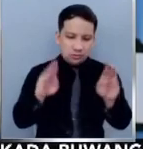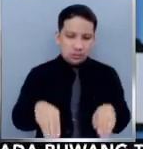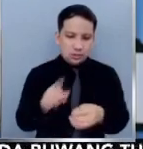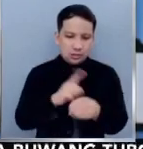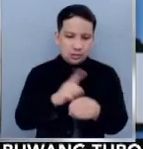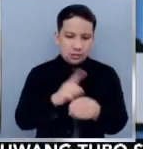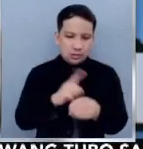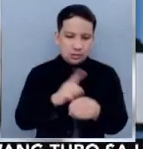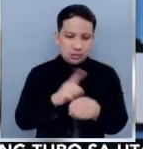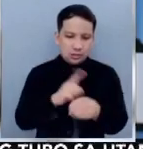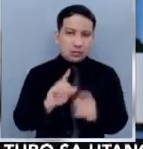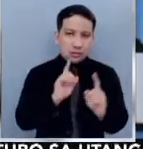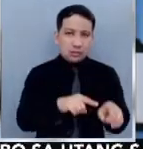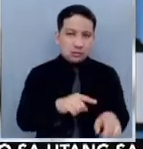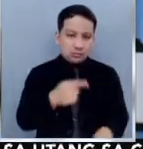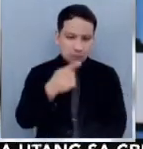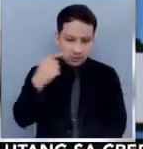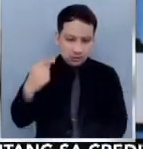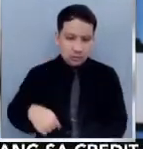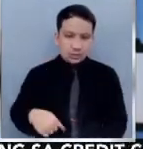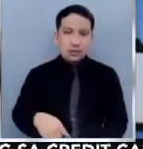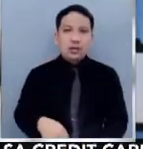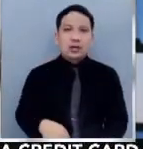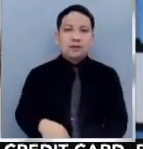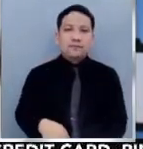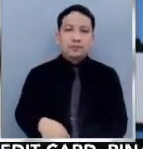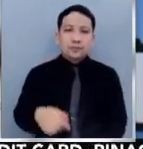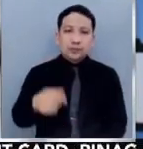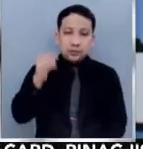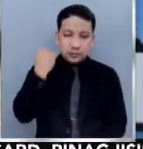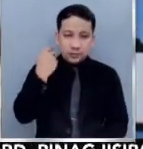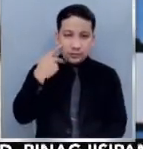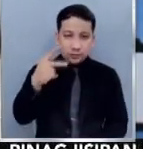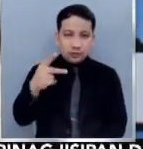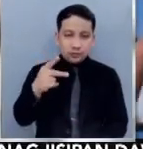sinabi ng Russia. JP Soriano, nakatutok 24 oras.